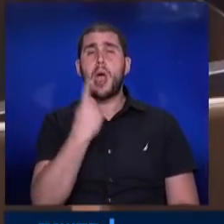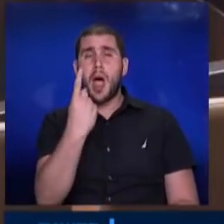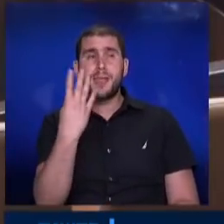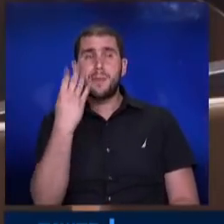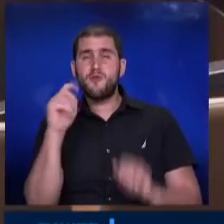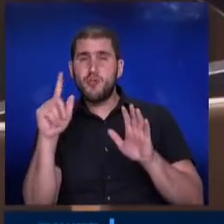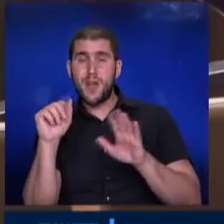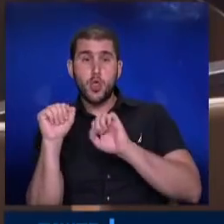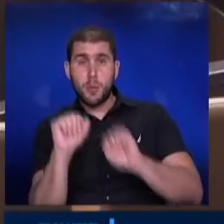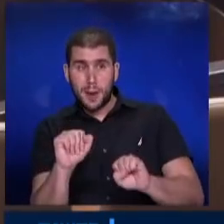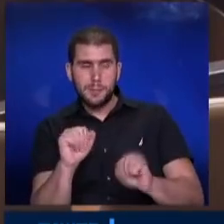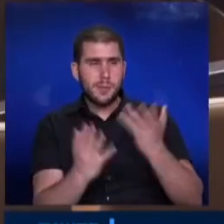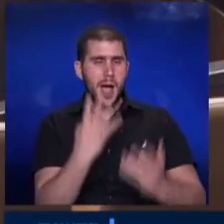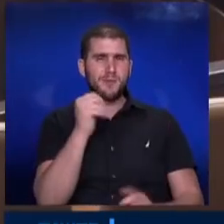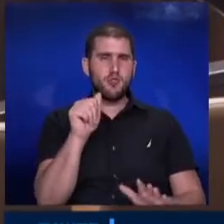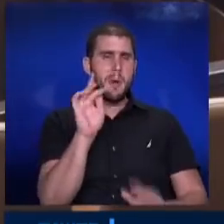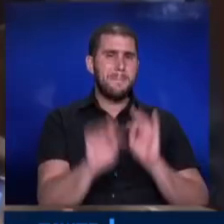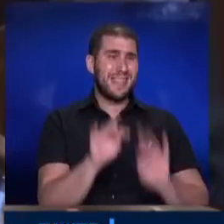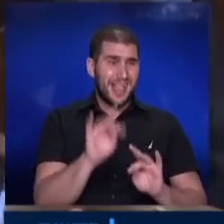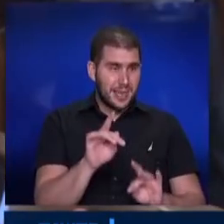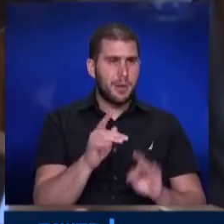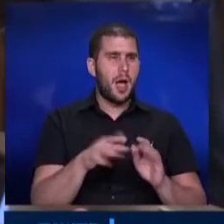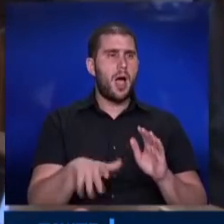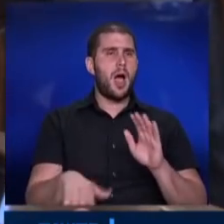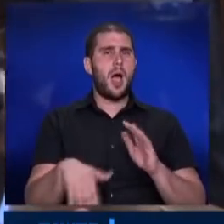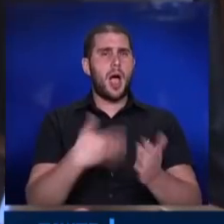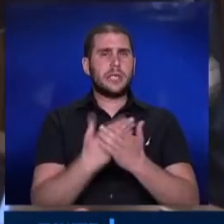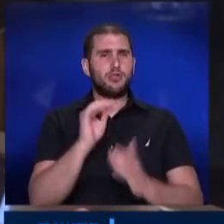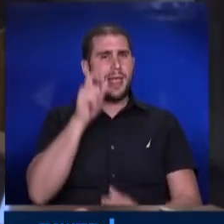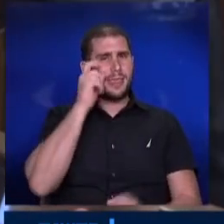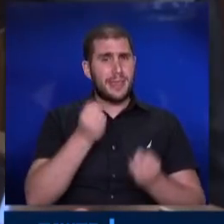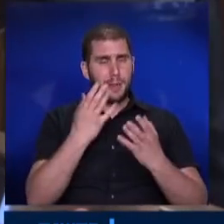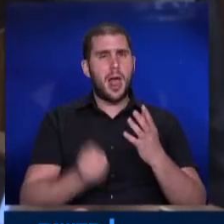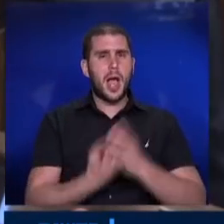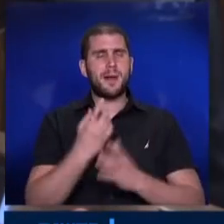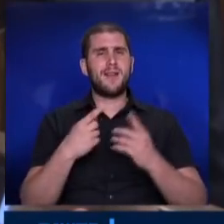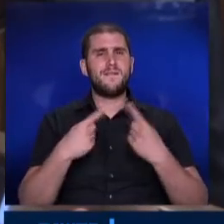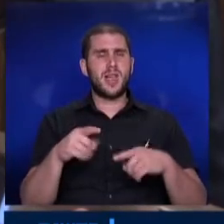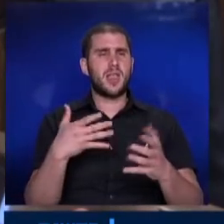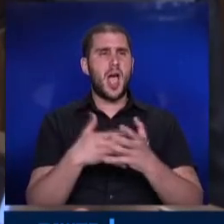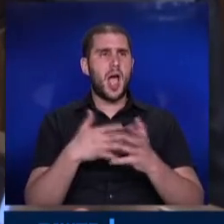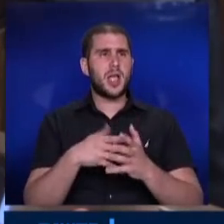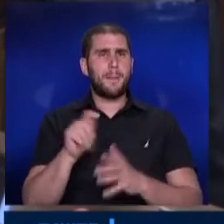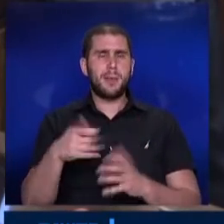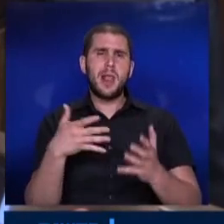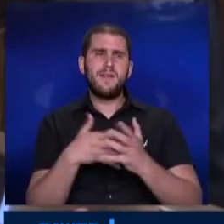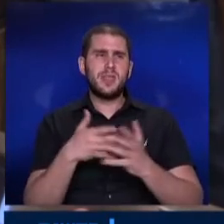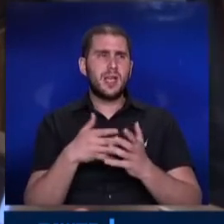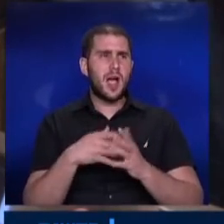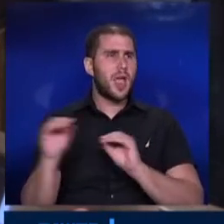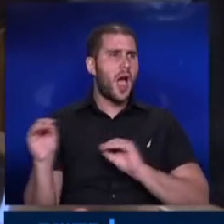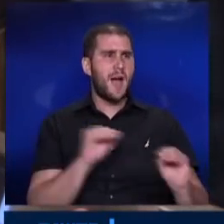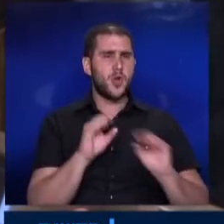47 תומכים מול 46 מתנגדים, עברה הצעתו של אחמד טיבי להקמת ועדת חקירה פרלמנטרית לבחינת העברות מורים